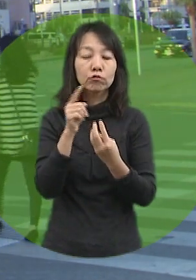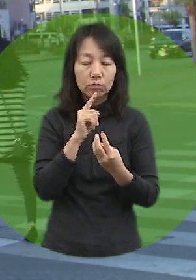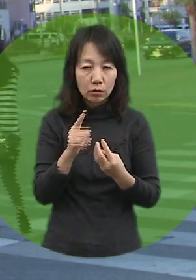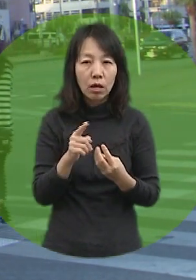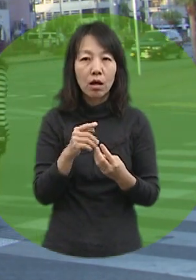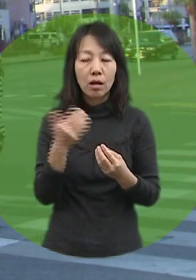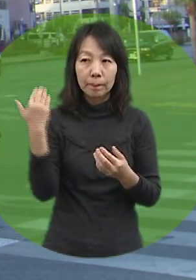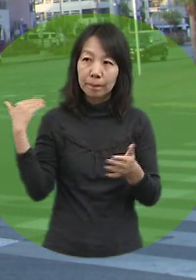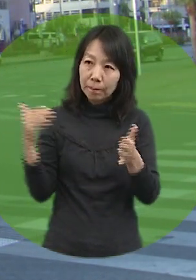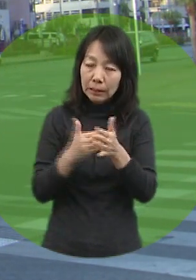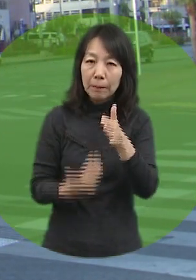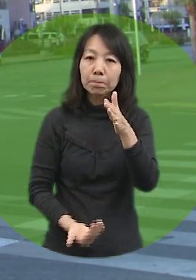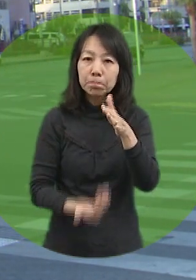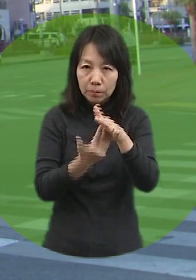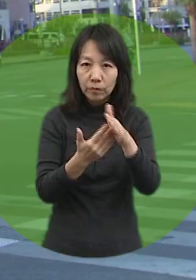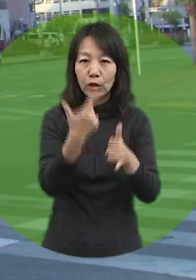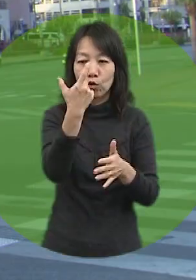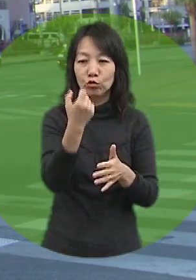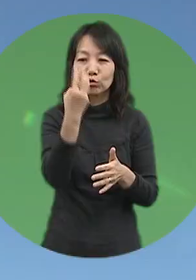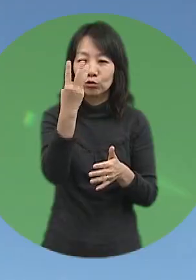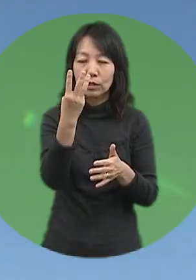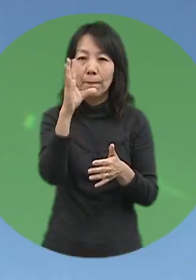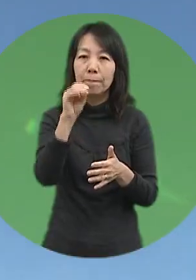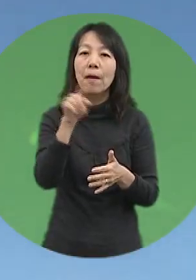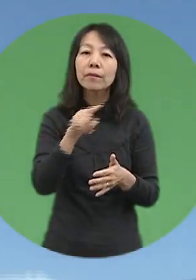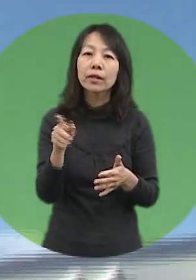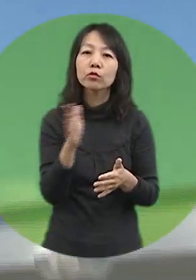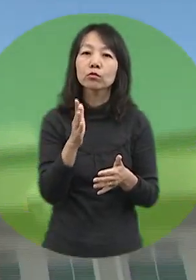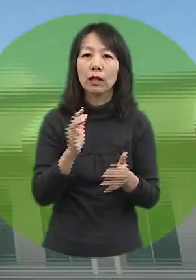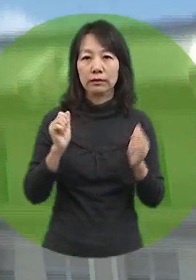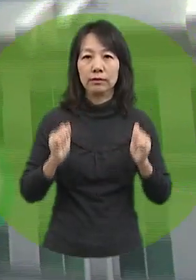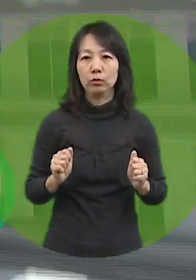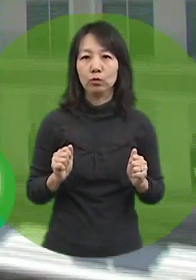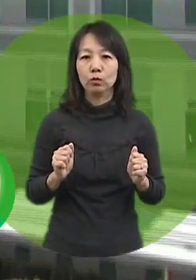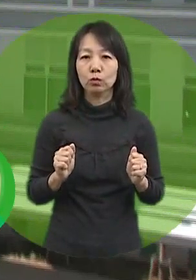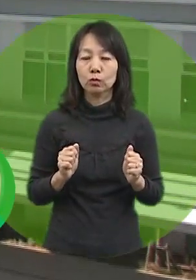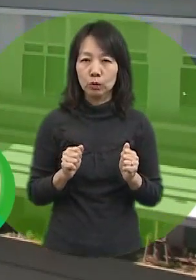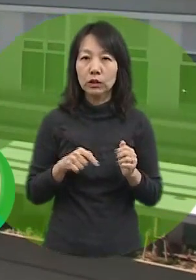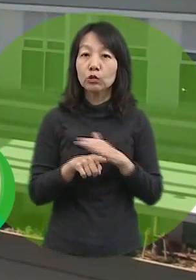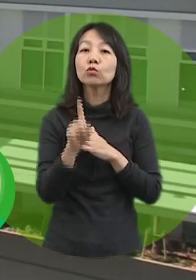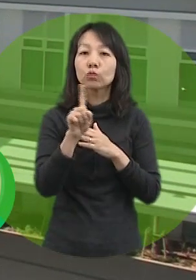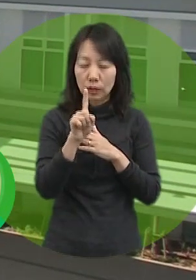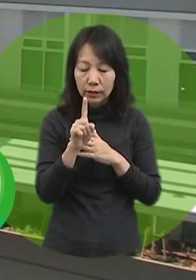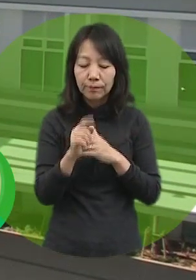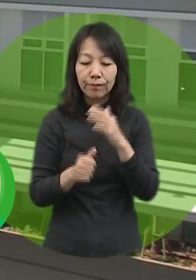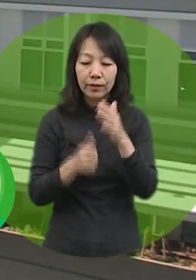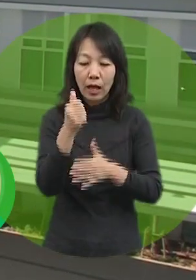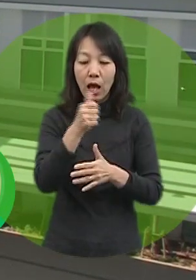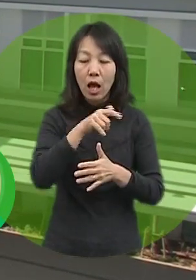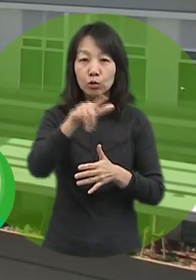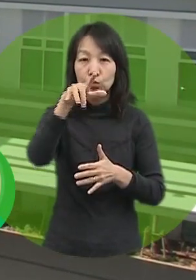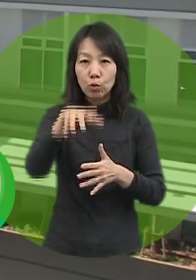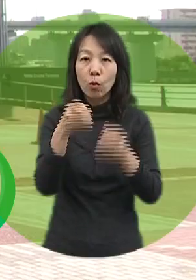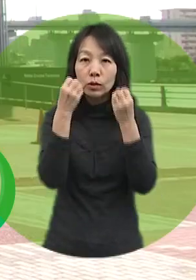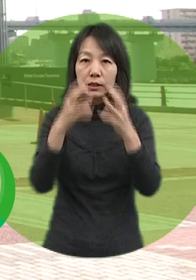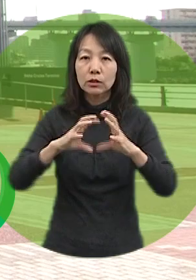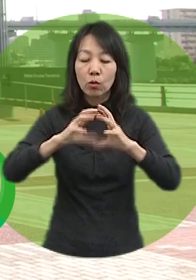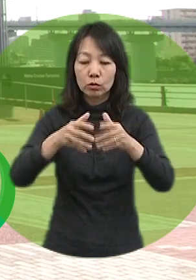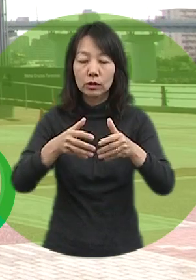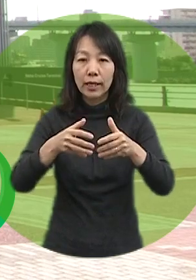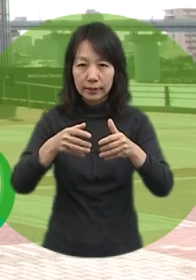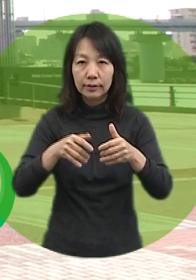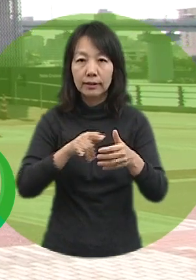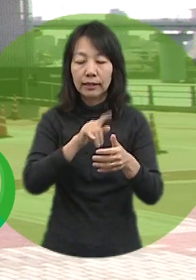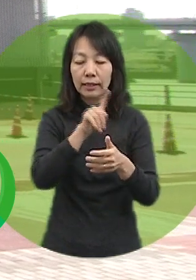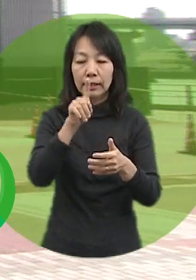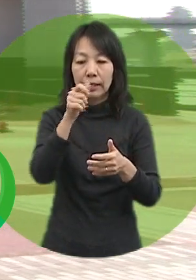よそ63万人を記録しました。その背景として那覇空港新国際線ターミナルや那覇港